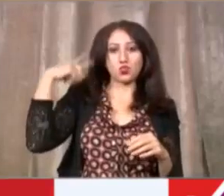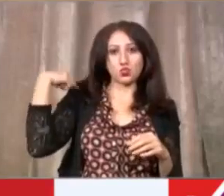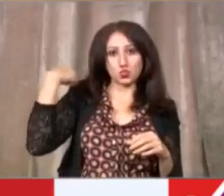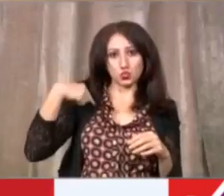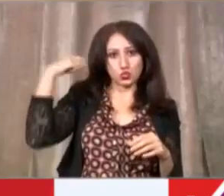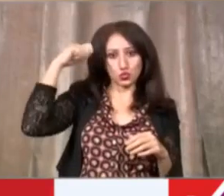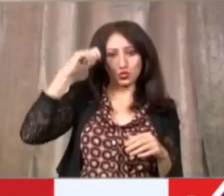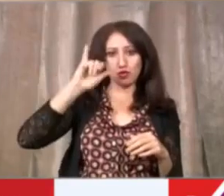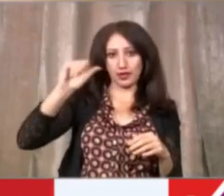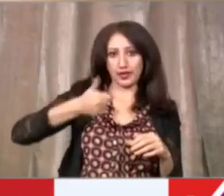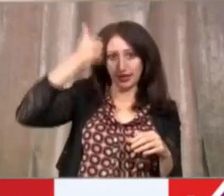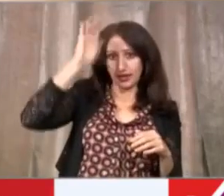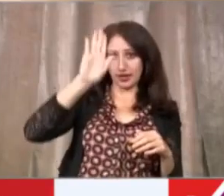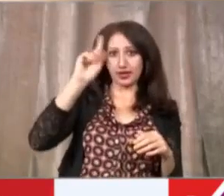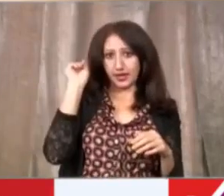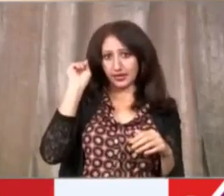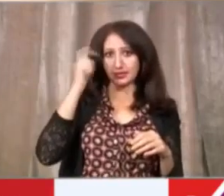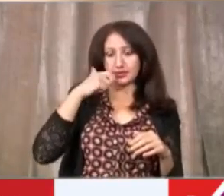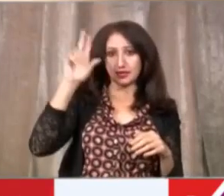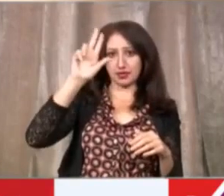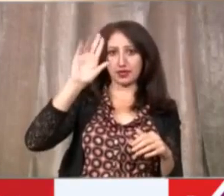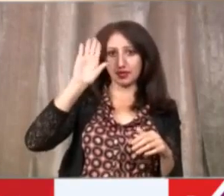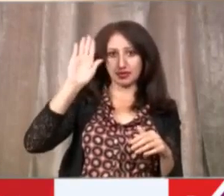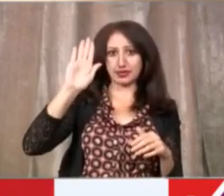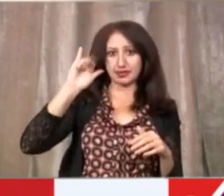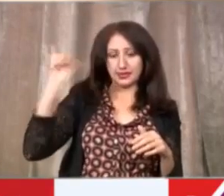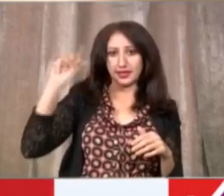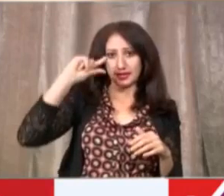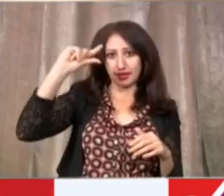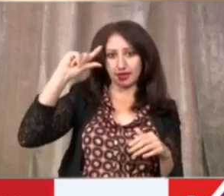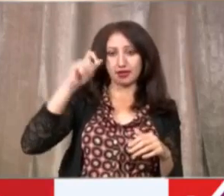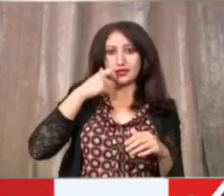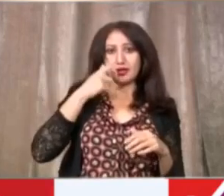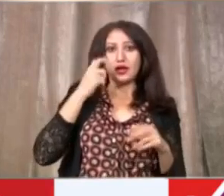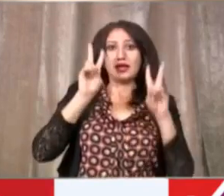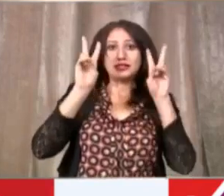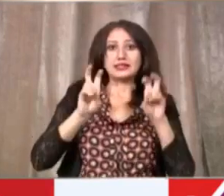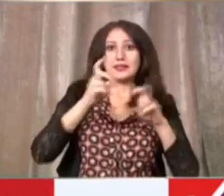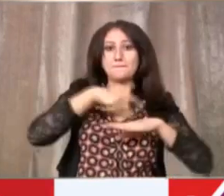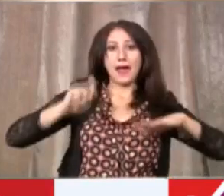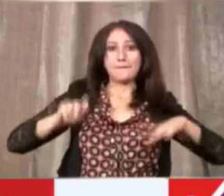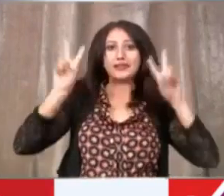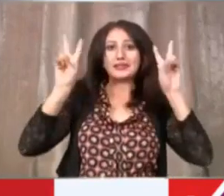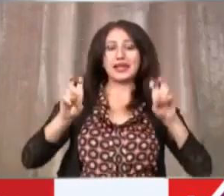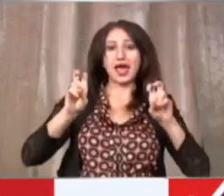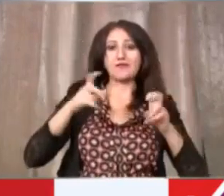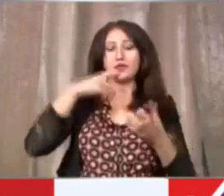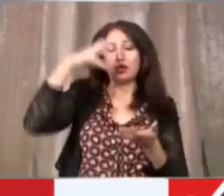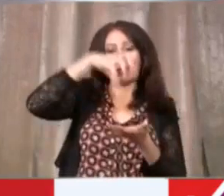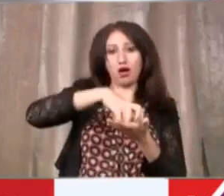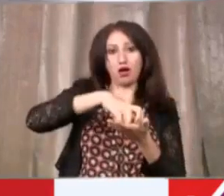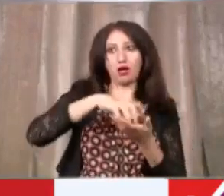ياسر السيد رئيس استئناف القاهره عضو مجلس الاداره لاكتمال